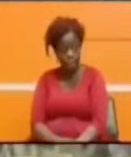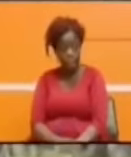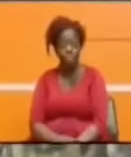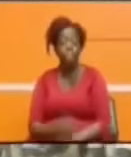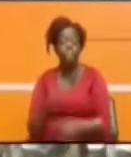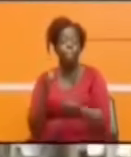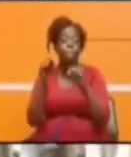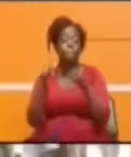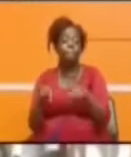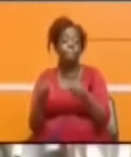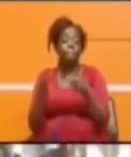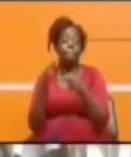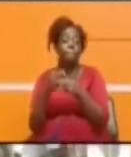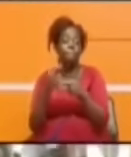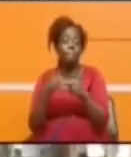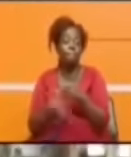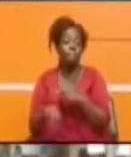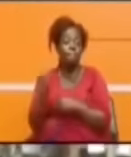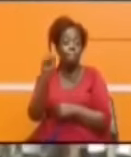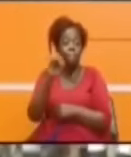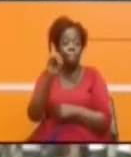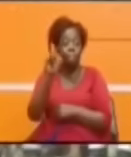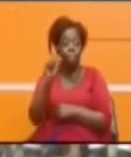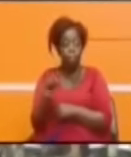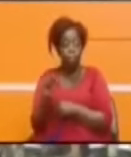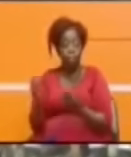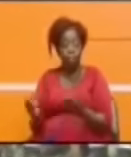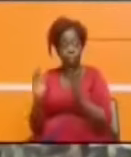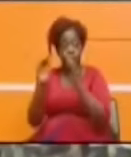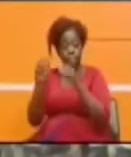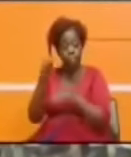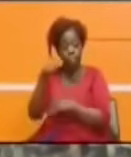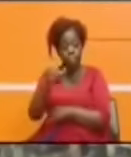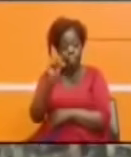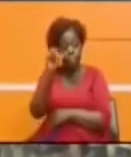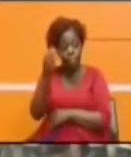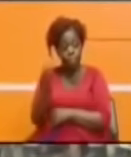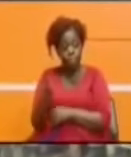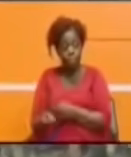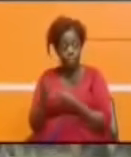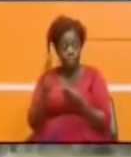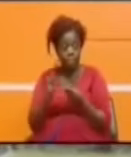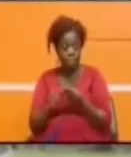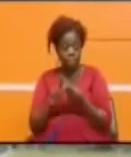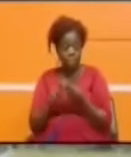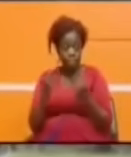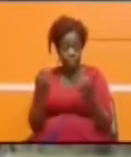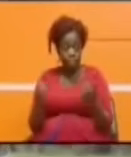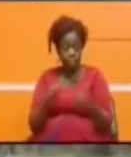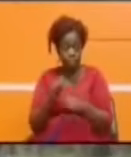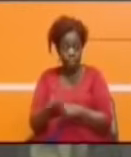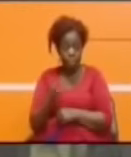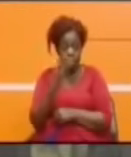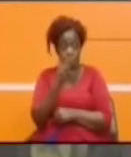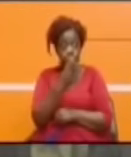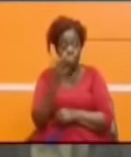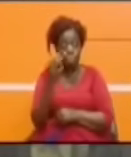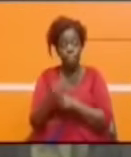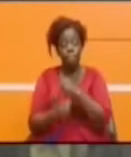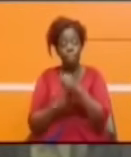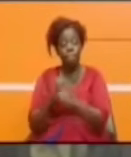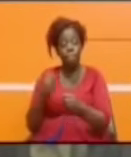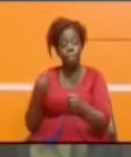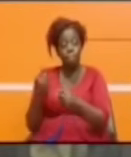Olunaku luno lwatumibwa tarehe 6 nga lukuzibwa bulinga 6 omwezi ogw'okubiri nga kati giweza emyaka 43 okuva